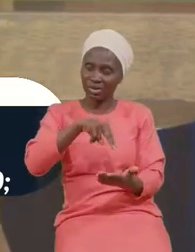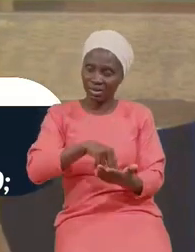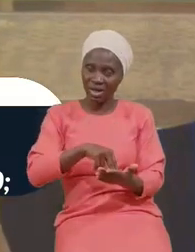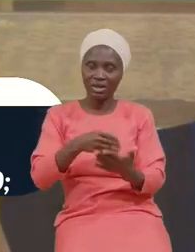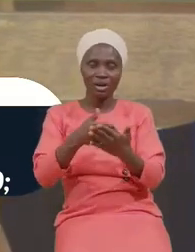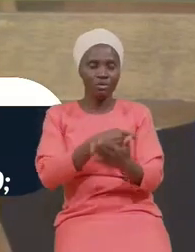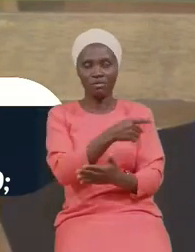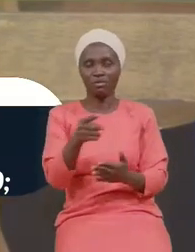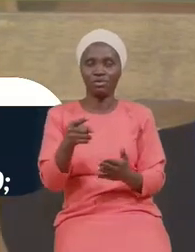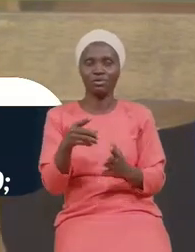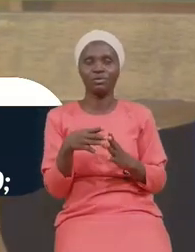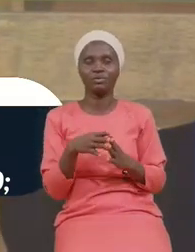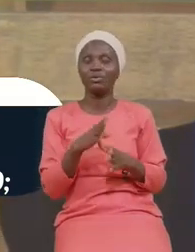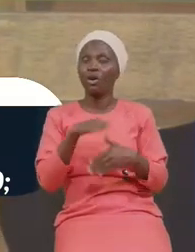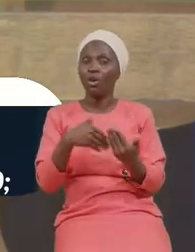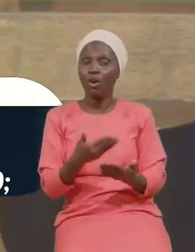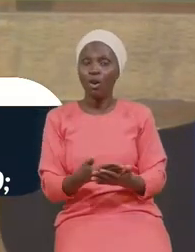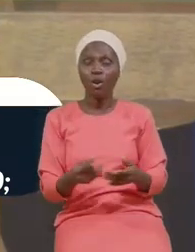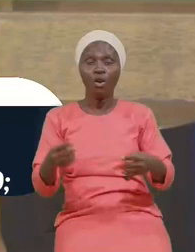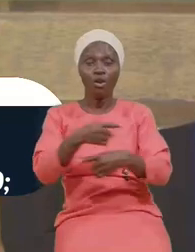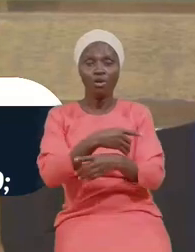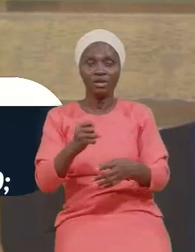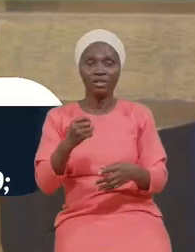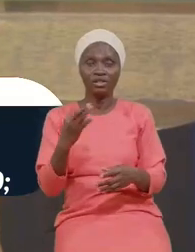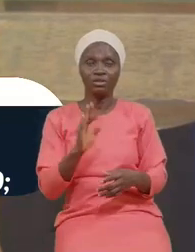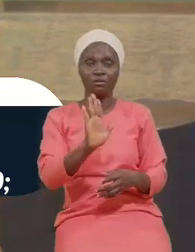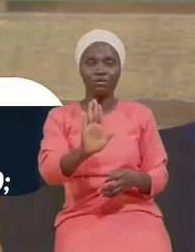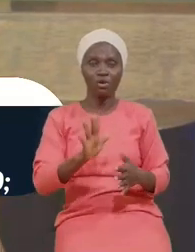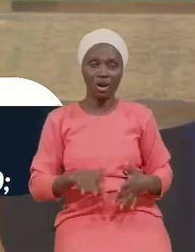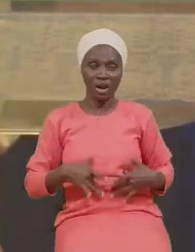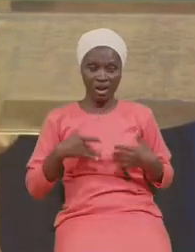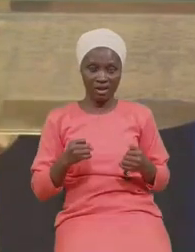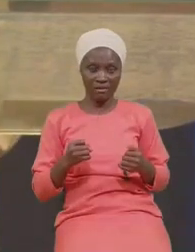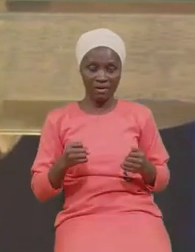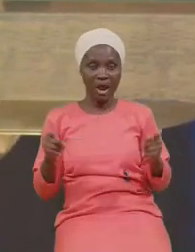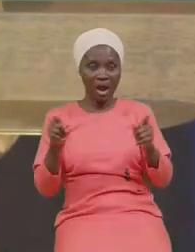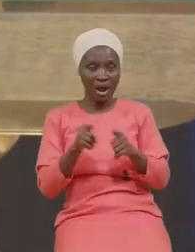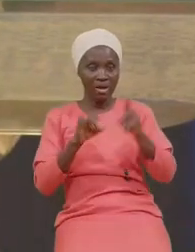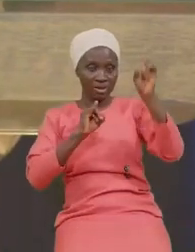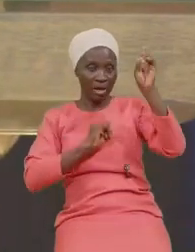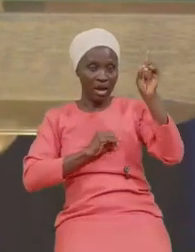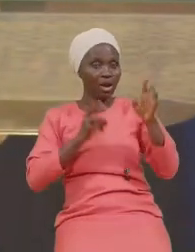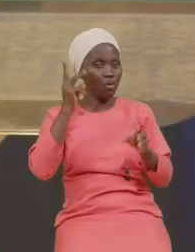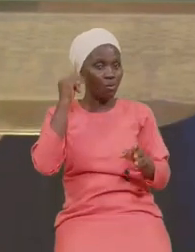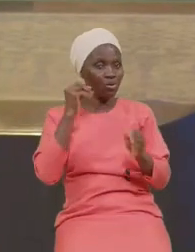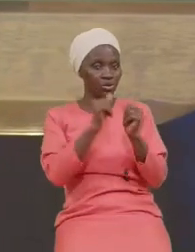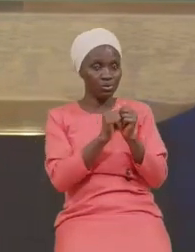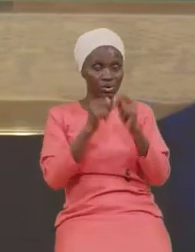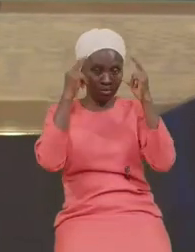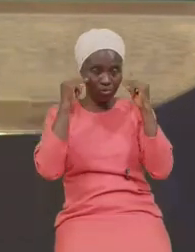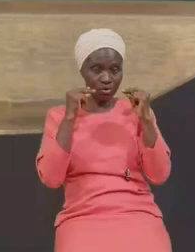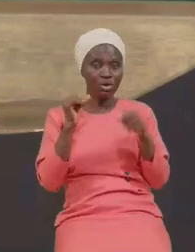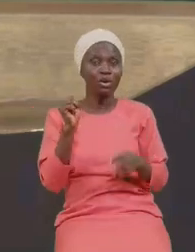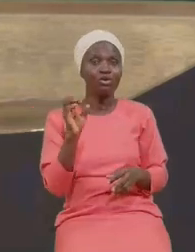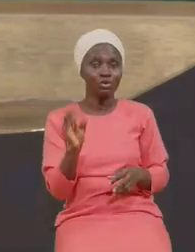reste tant que tu vivras je serai avec toi comme j'ai